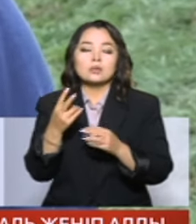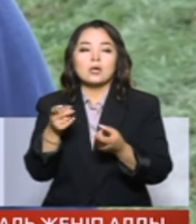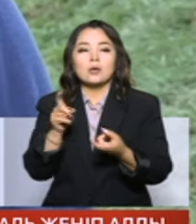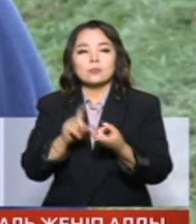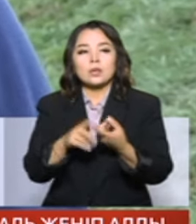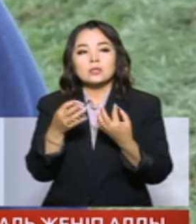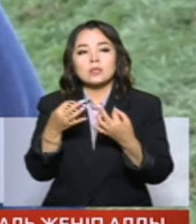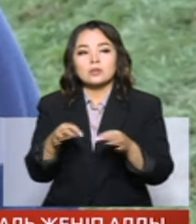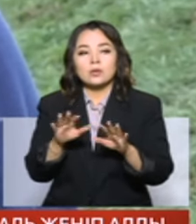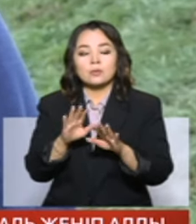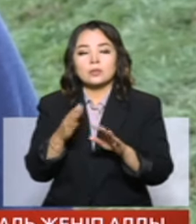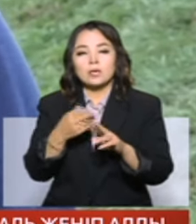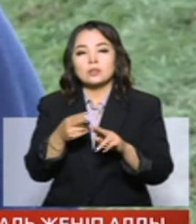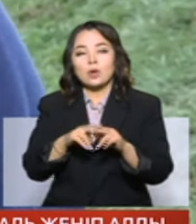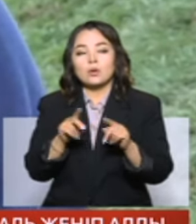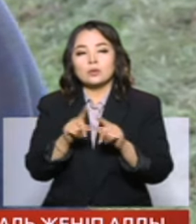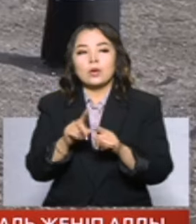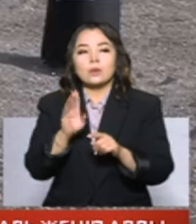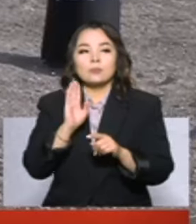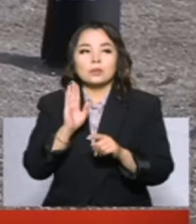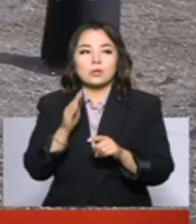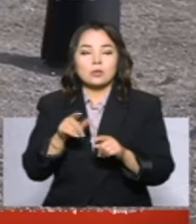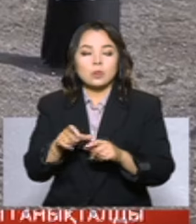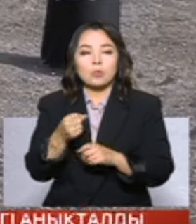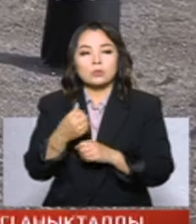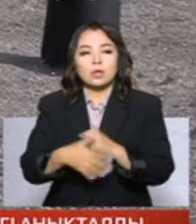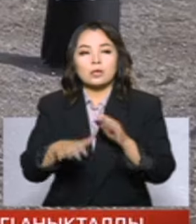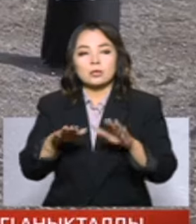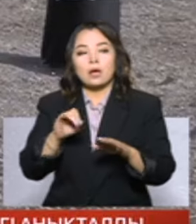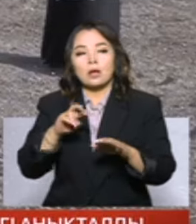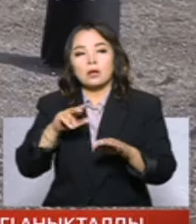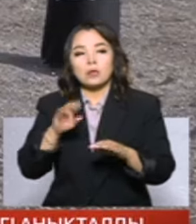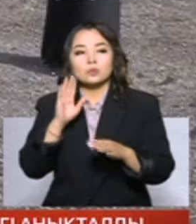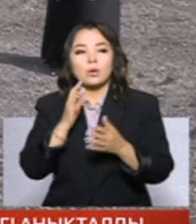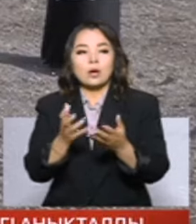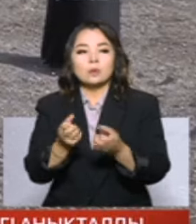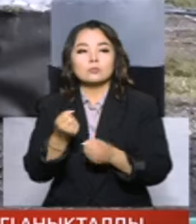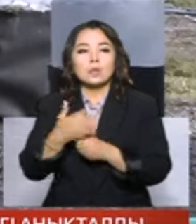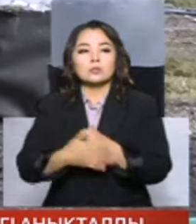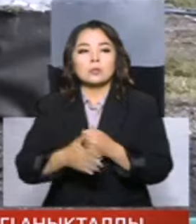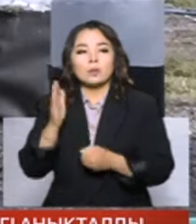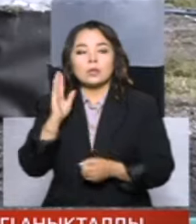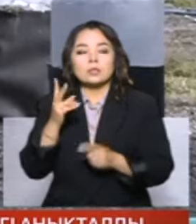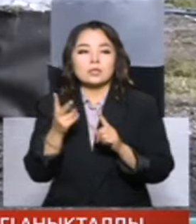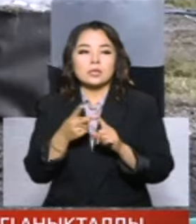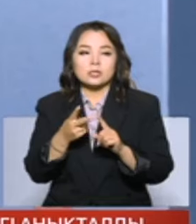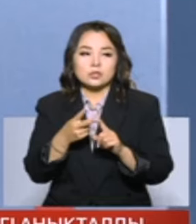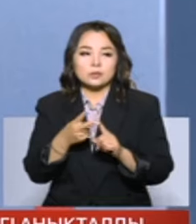су көзі болады. Бірі медиа сүзгі орталығы болса, екіншісі талғар су қабылдау станциясы.